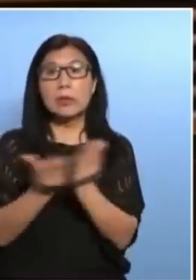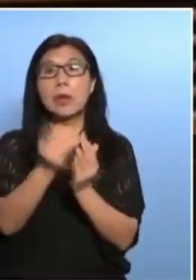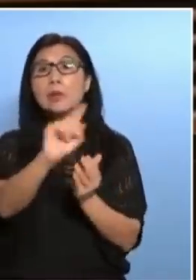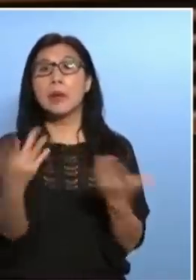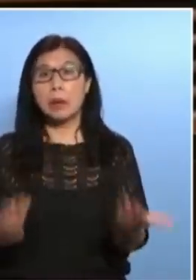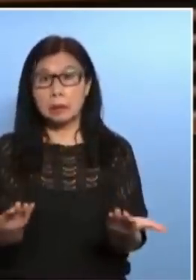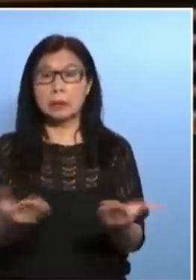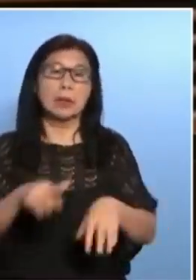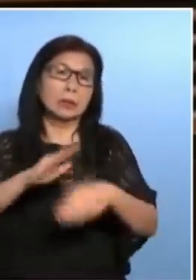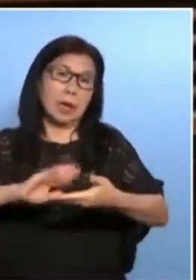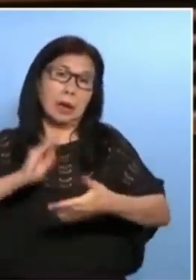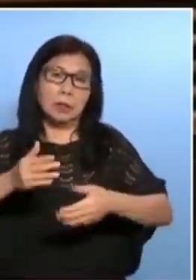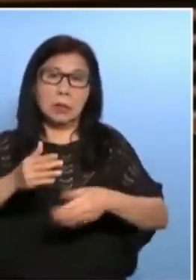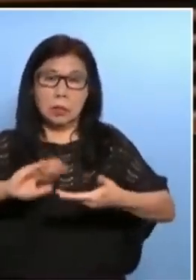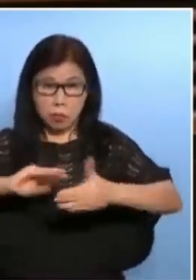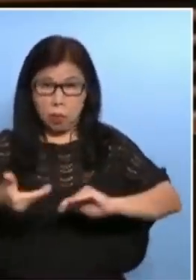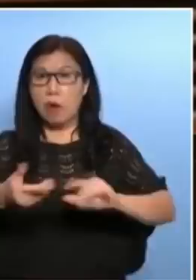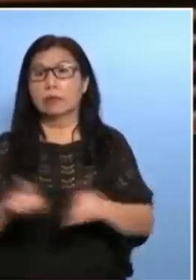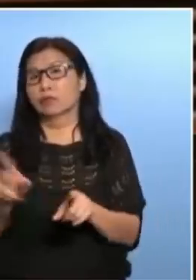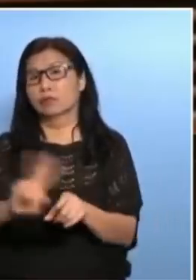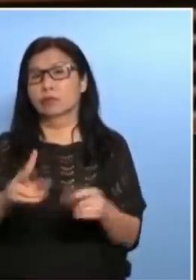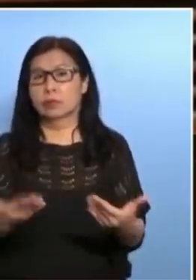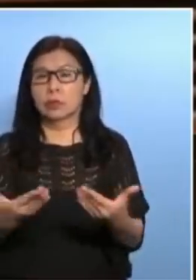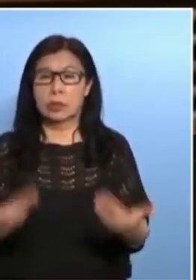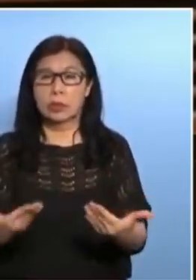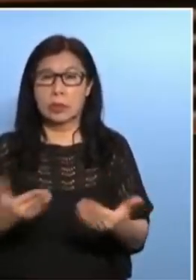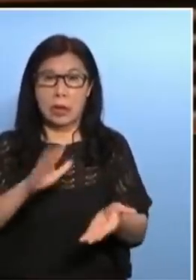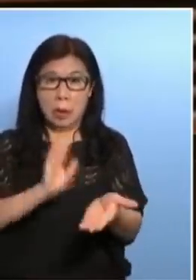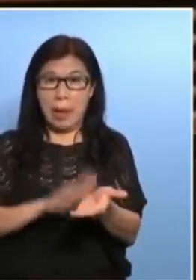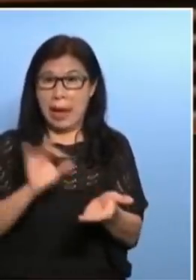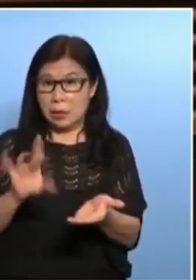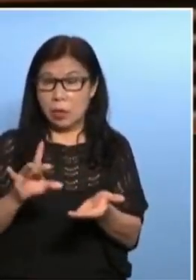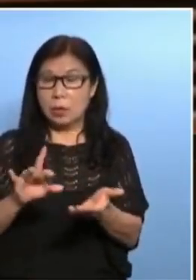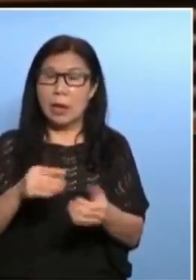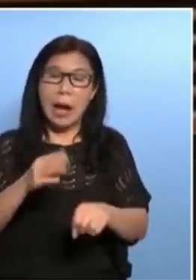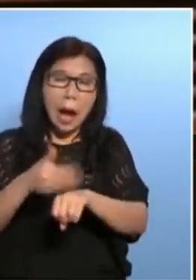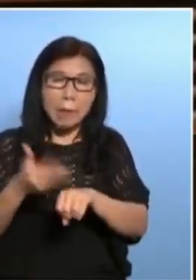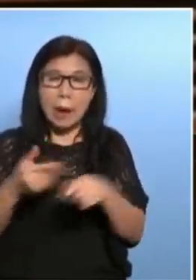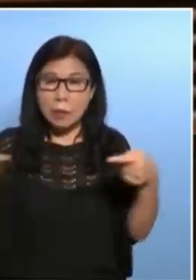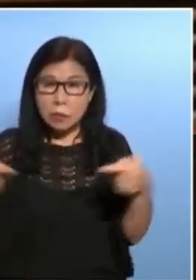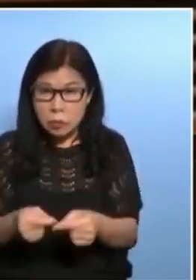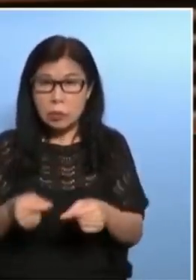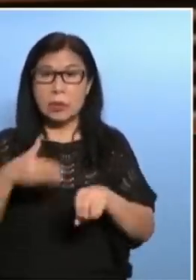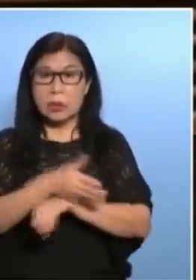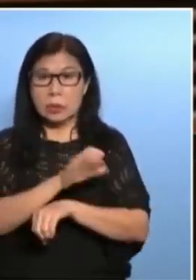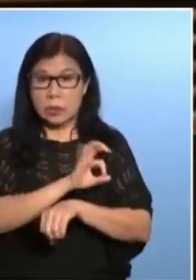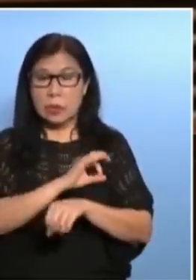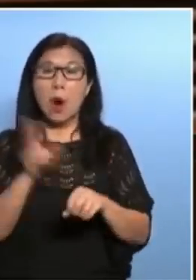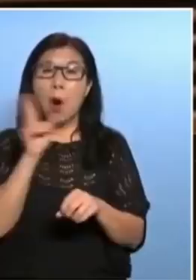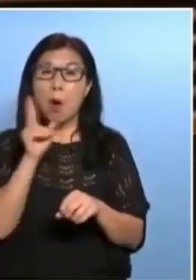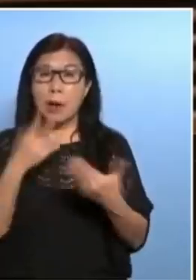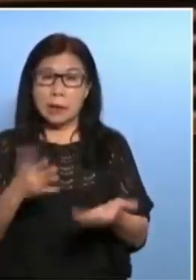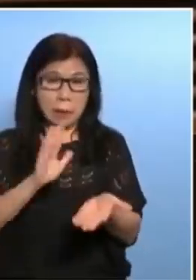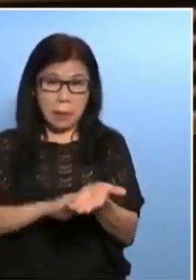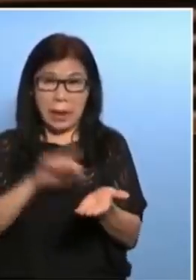主席，剛剛相反，我們見到的是當疫情剛剛好轉過來的時候，當社會彷彿因